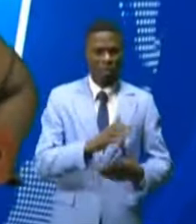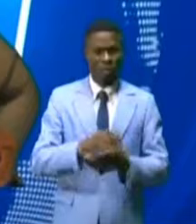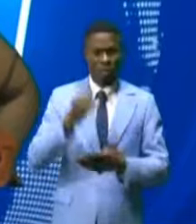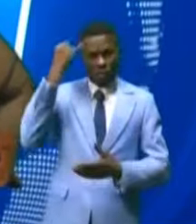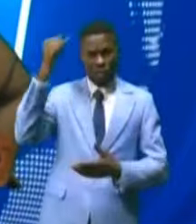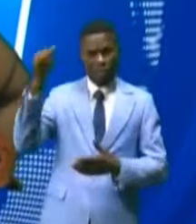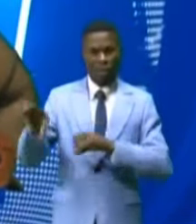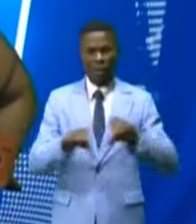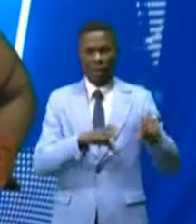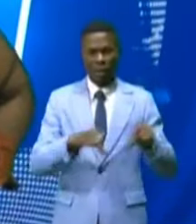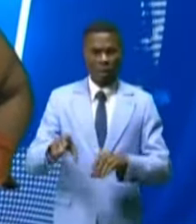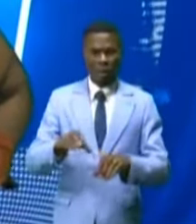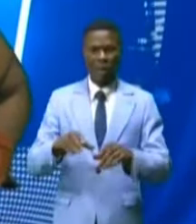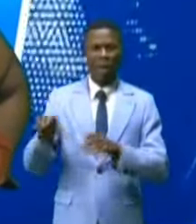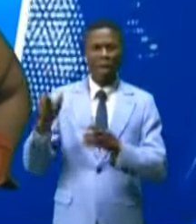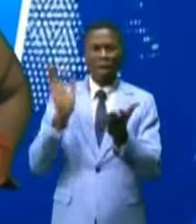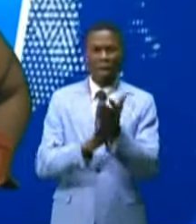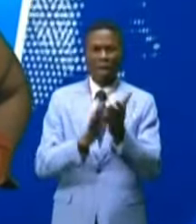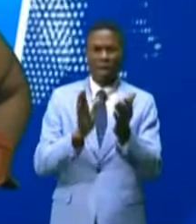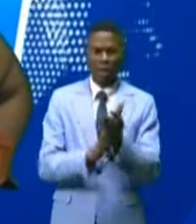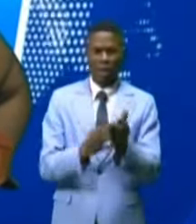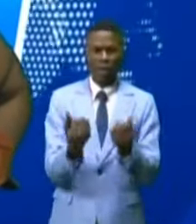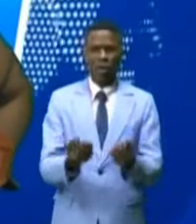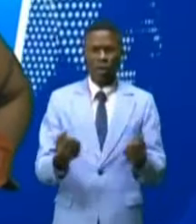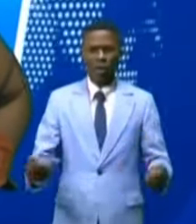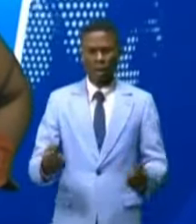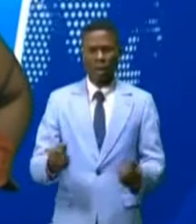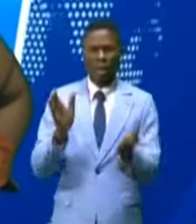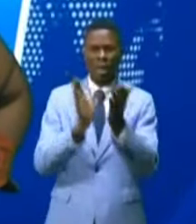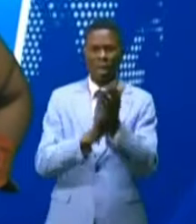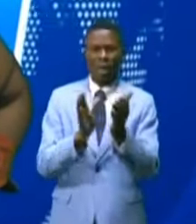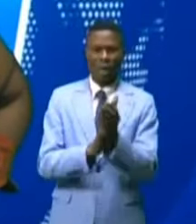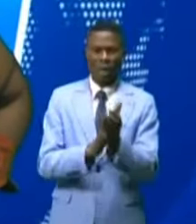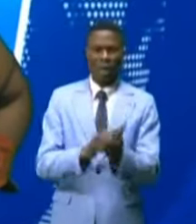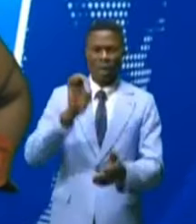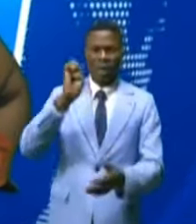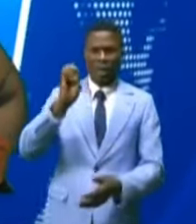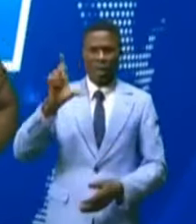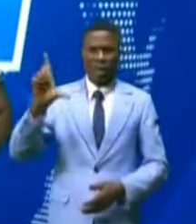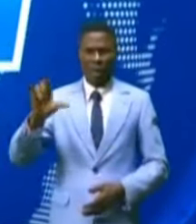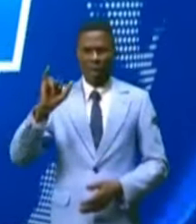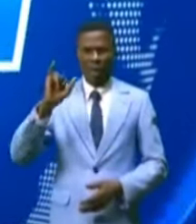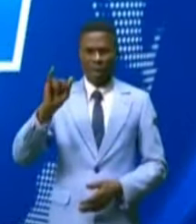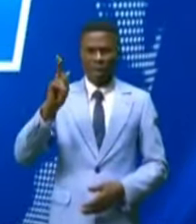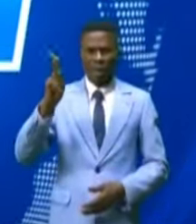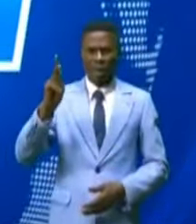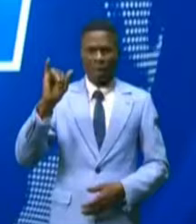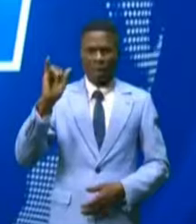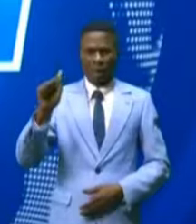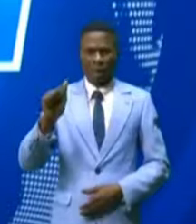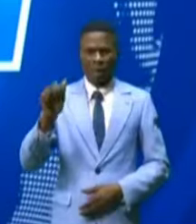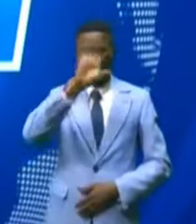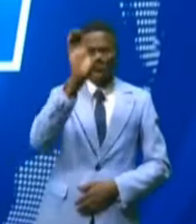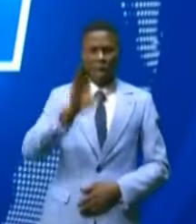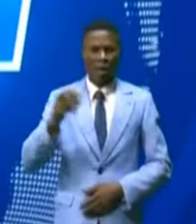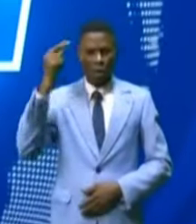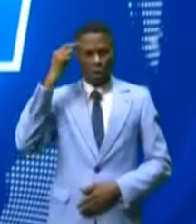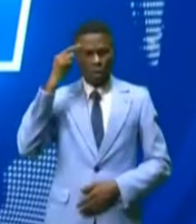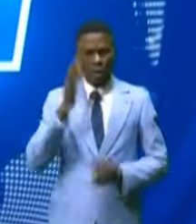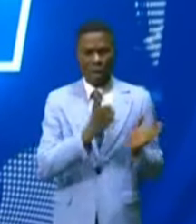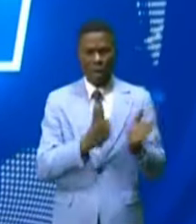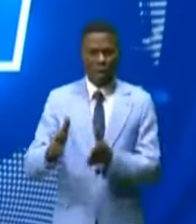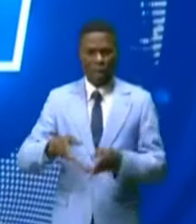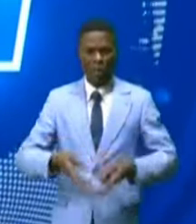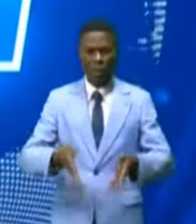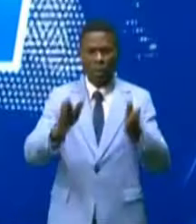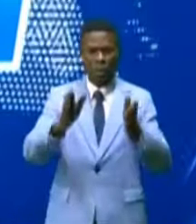Cadre des activités parascolaires des enfants que le complexe scolaire Elikia de la commune de Njili a organisé une sortie au parc